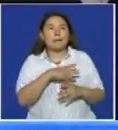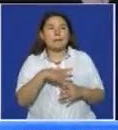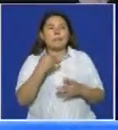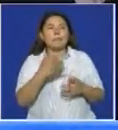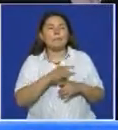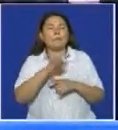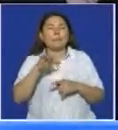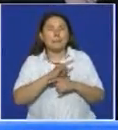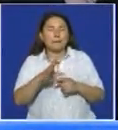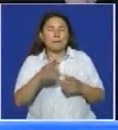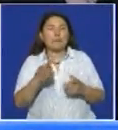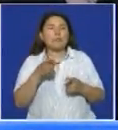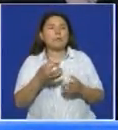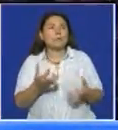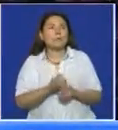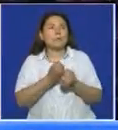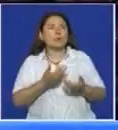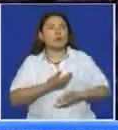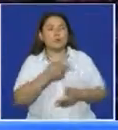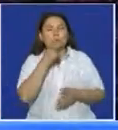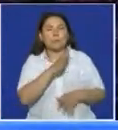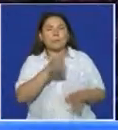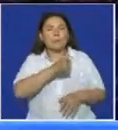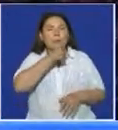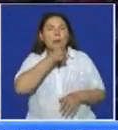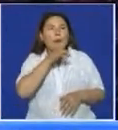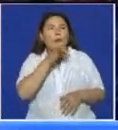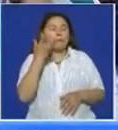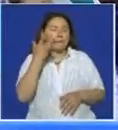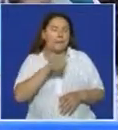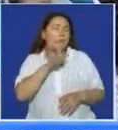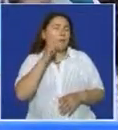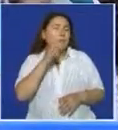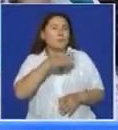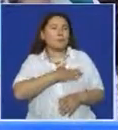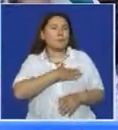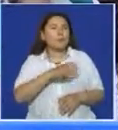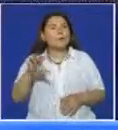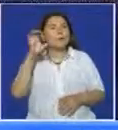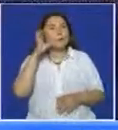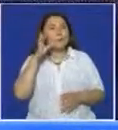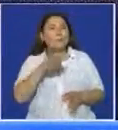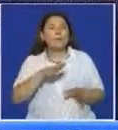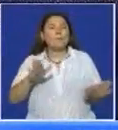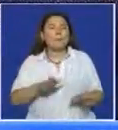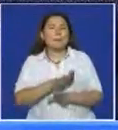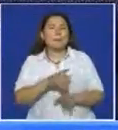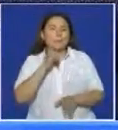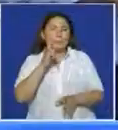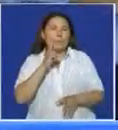вылетов и тысячи спасена жизни несмотря на преклонный возраст комка по всегда молода душой и охотно слушать мелодии в исполнении юного